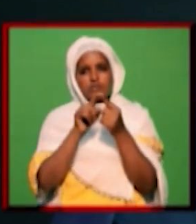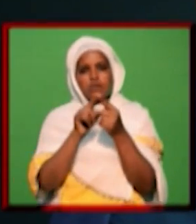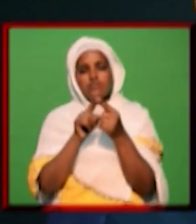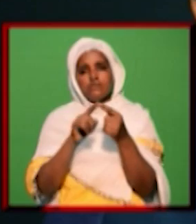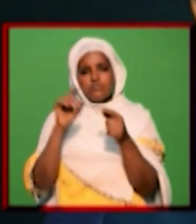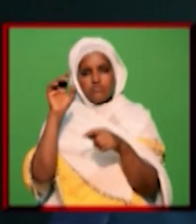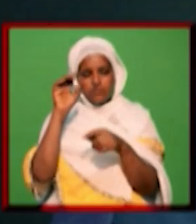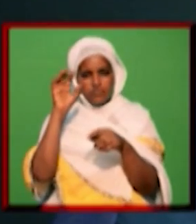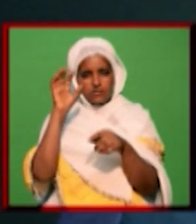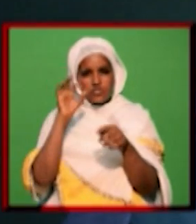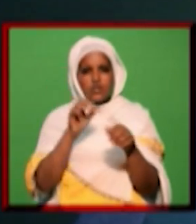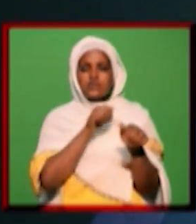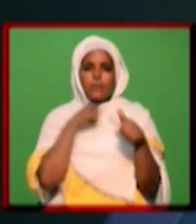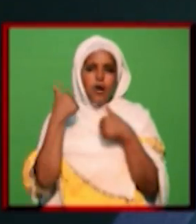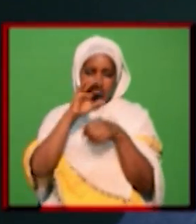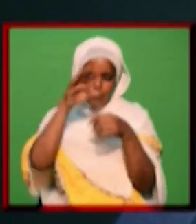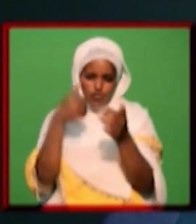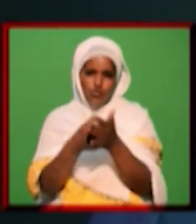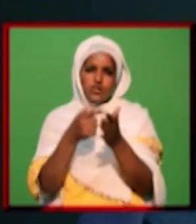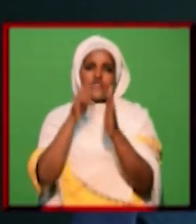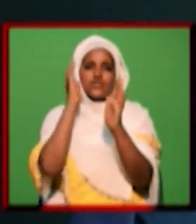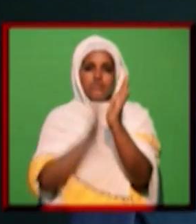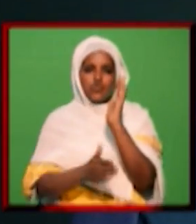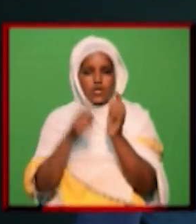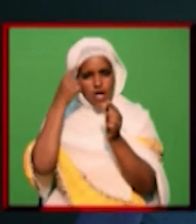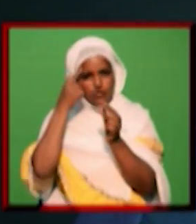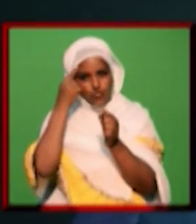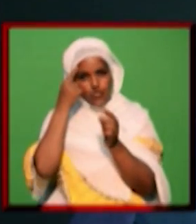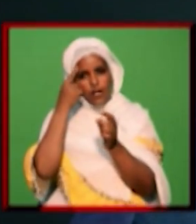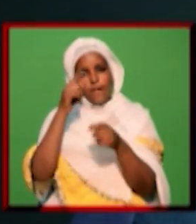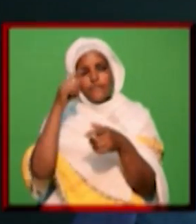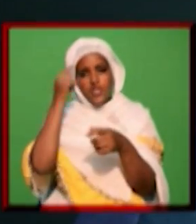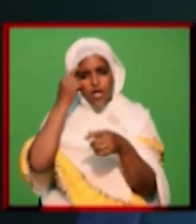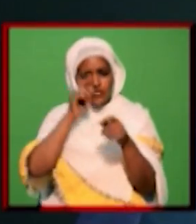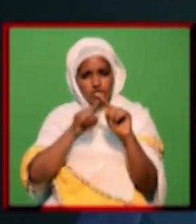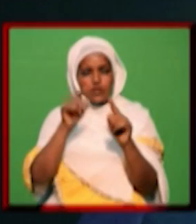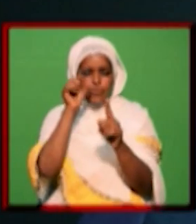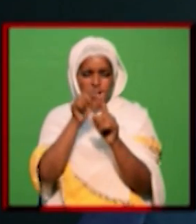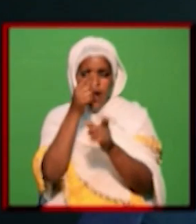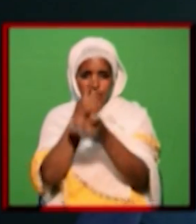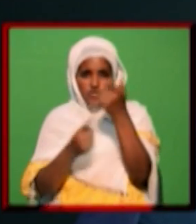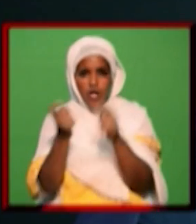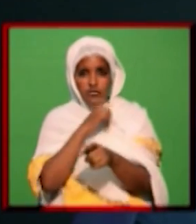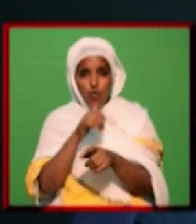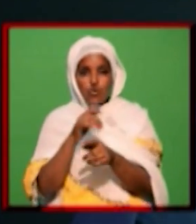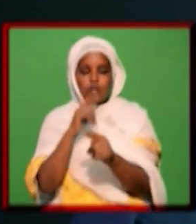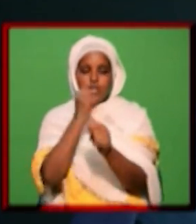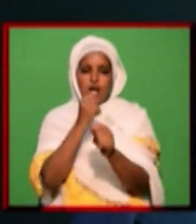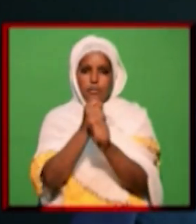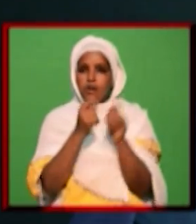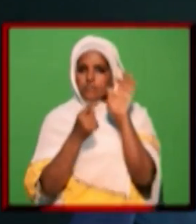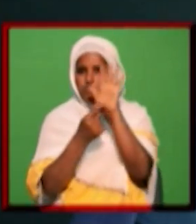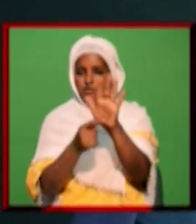ምጽአት ድረስ የሚነሱ ሰማዕታትም ሁሉ ይህንን ይፈጽሙታል፣ ያስቡበታል። ሲያስቡት ግን በቃል ብቻ ሳይሆን